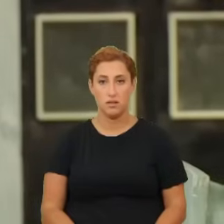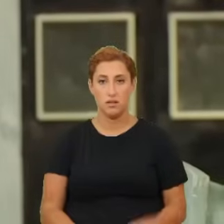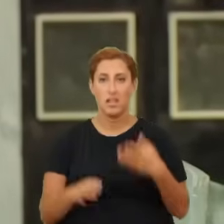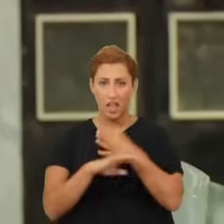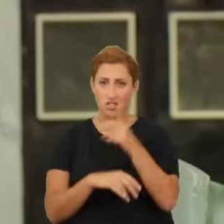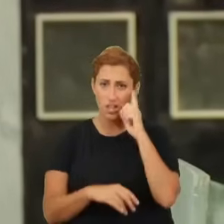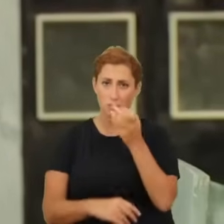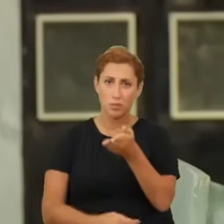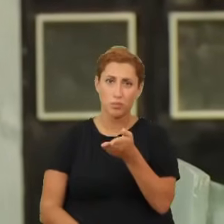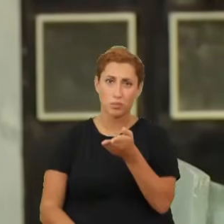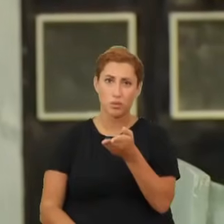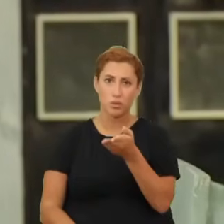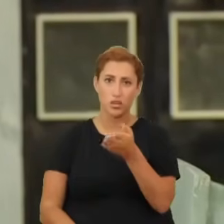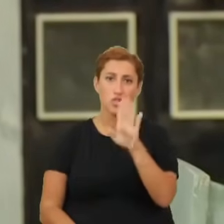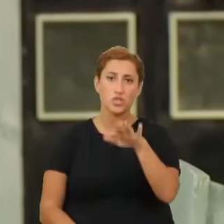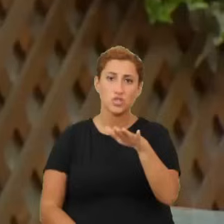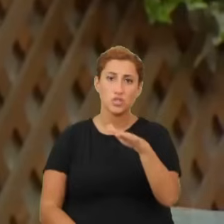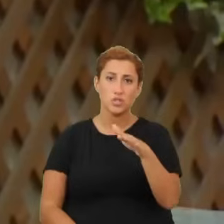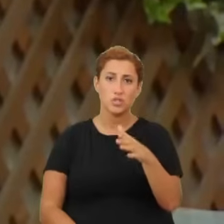Gerçek mi bu ya?